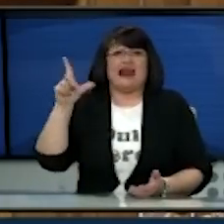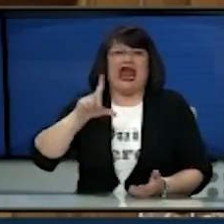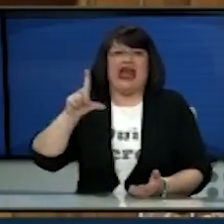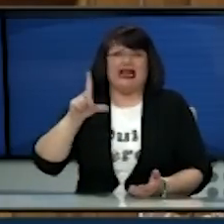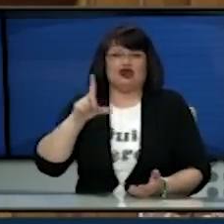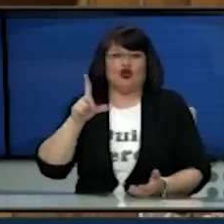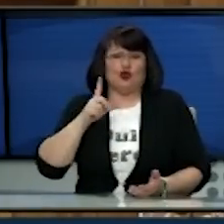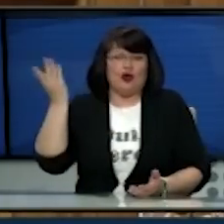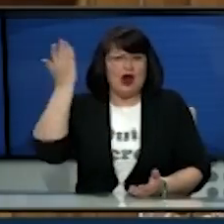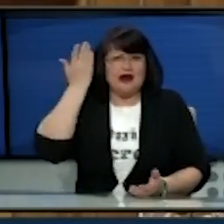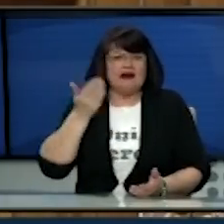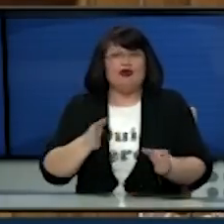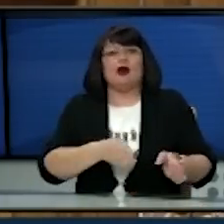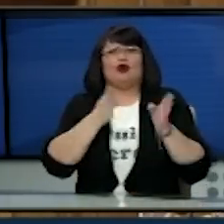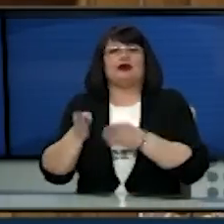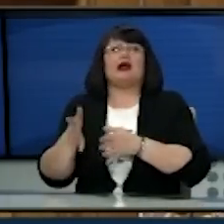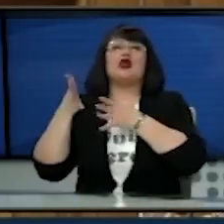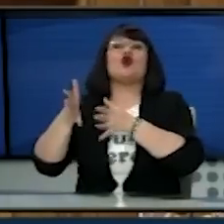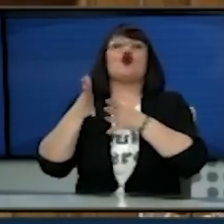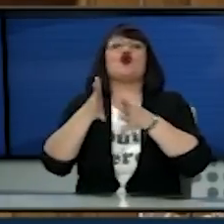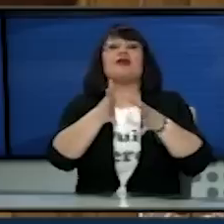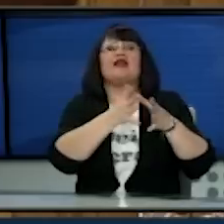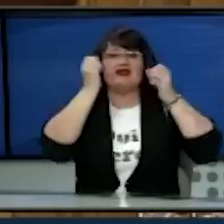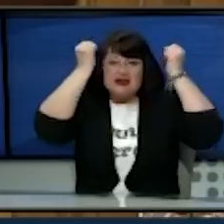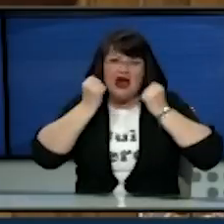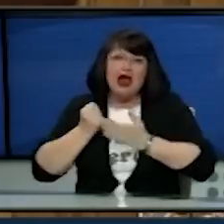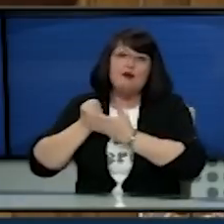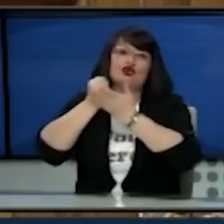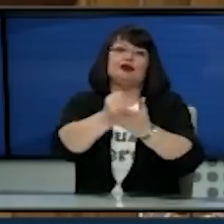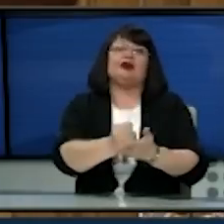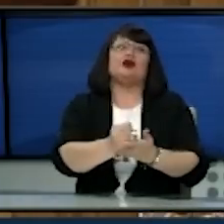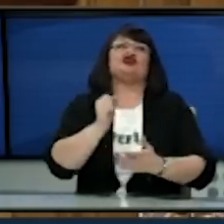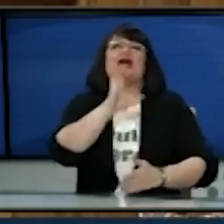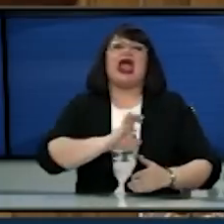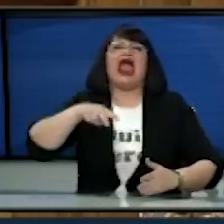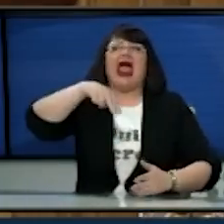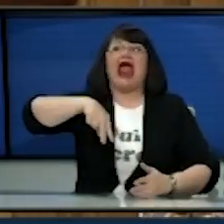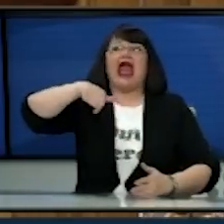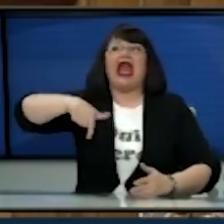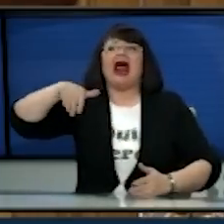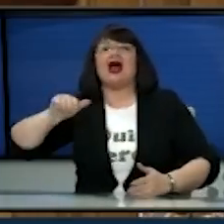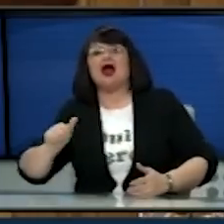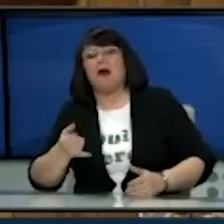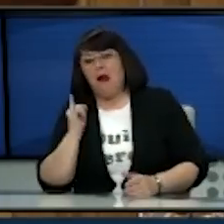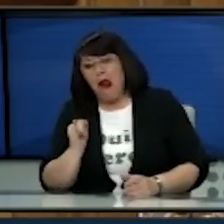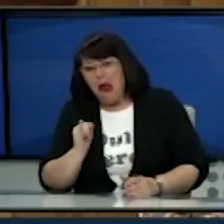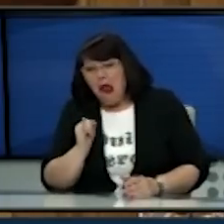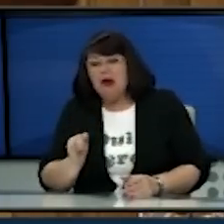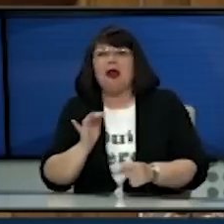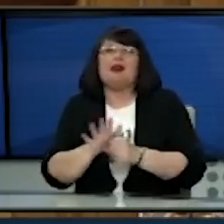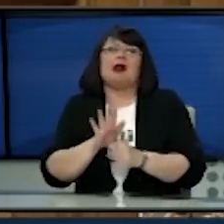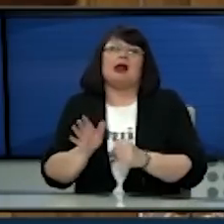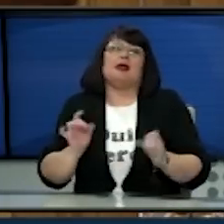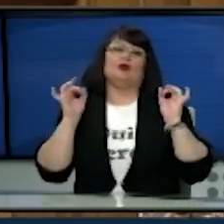άλλη συνεχίζεται ο εμπεγμός με τις αποζημιώσεις από τον ΕΛΓΑ που καθυστερούν, δεν καλύπτουν την αξία της